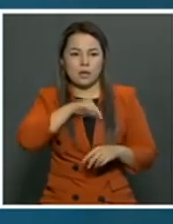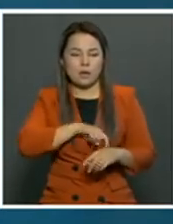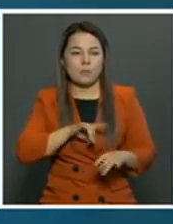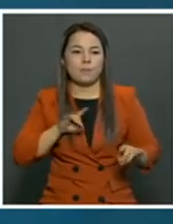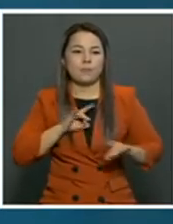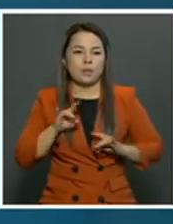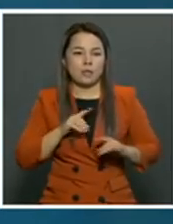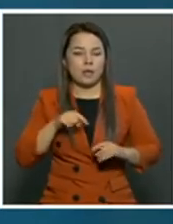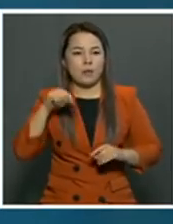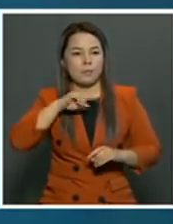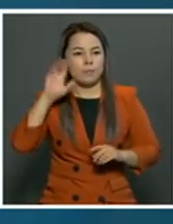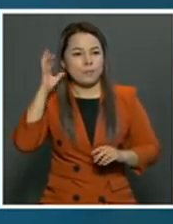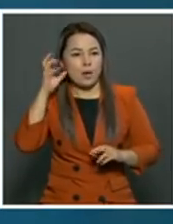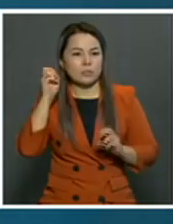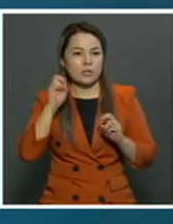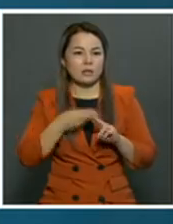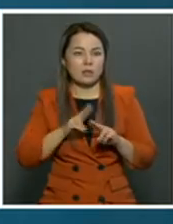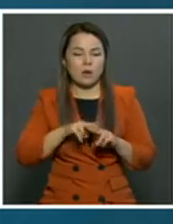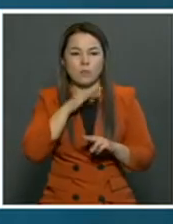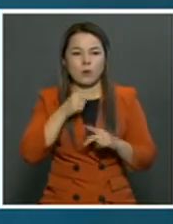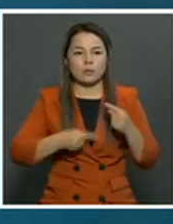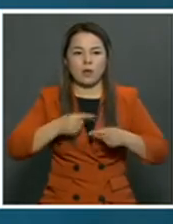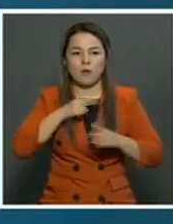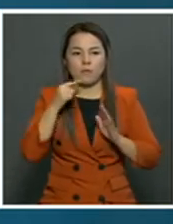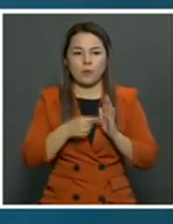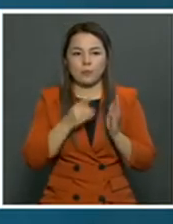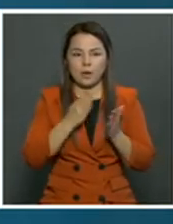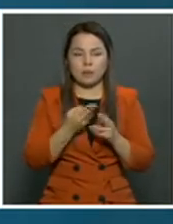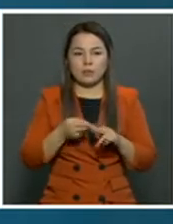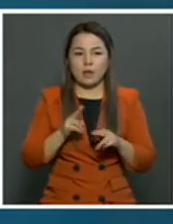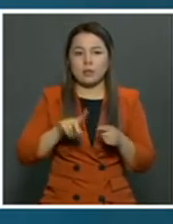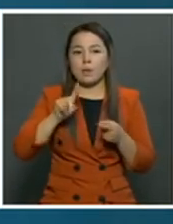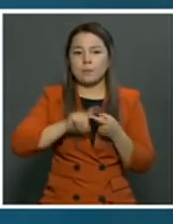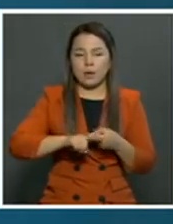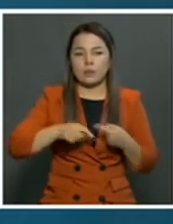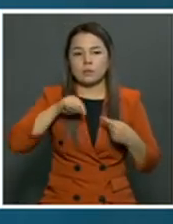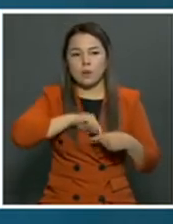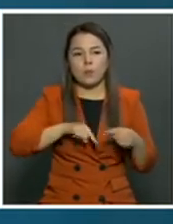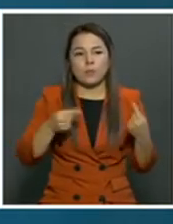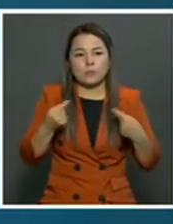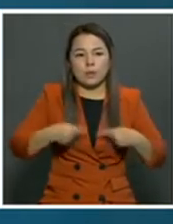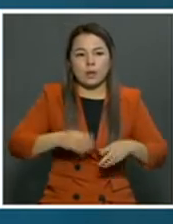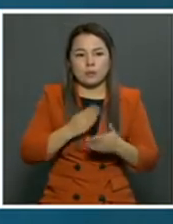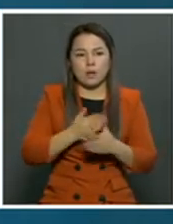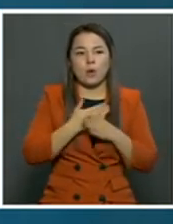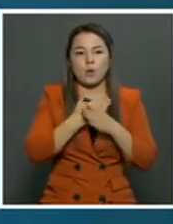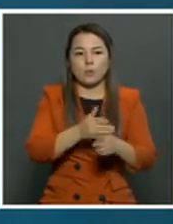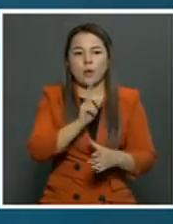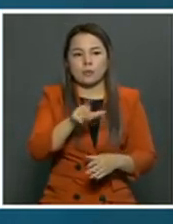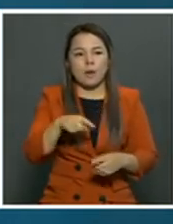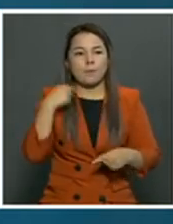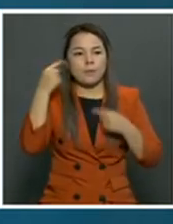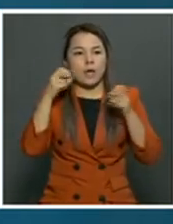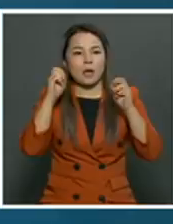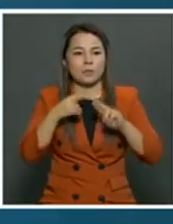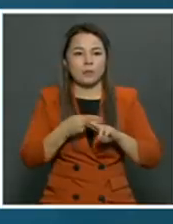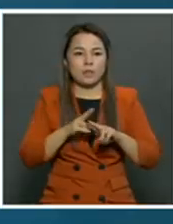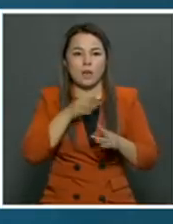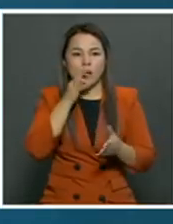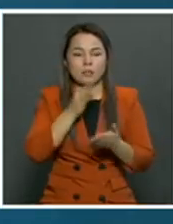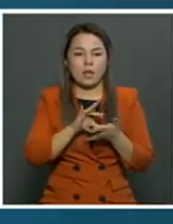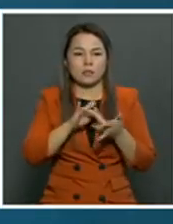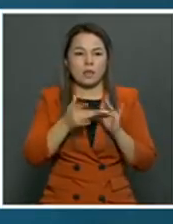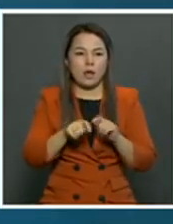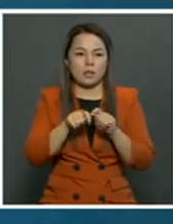беріп, тұрмыстық кикілжіңдер көбейген. Осыған байланысты елде күйзеліске түскендерге көмек көрсететін психологиялық сайт